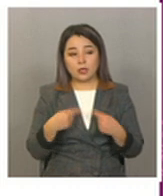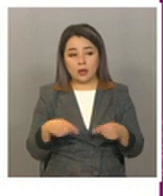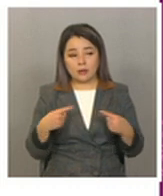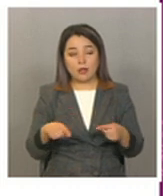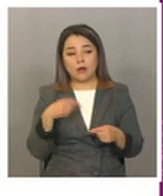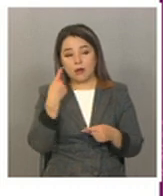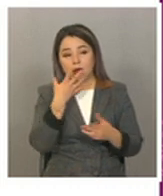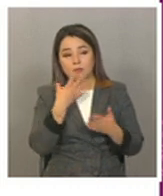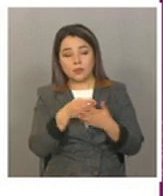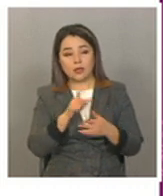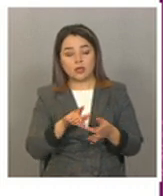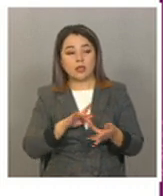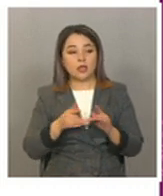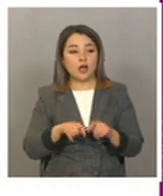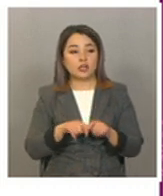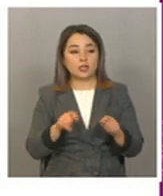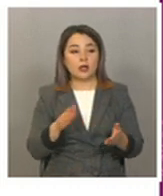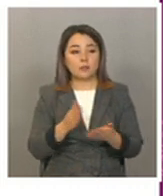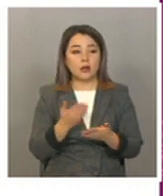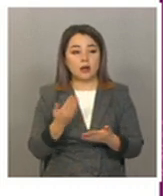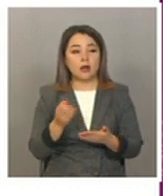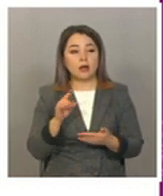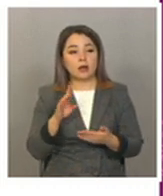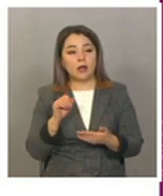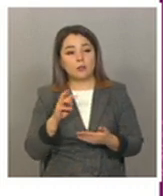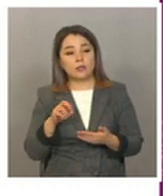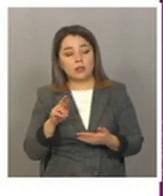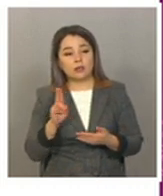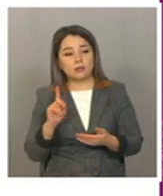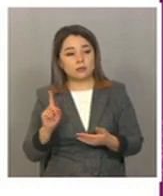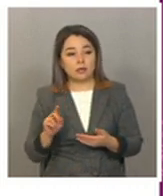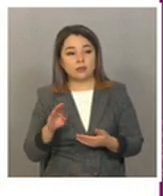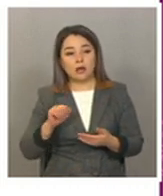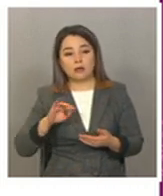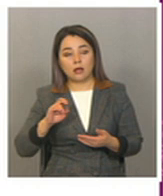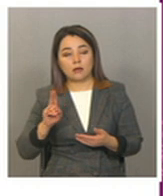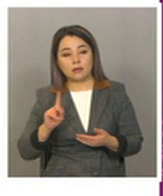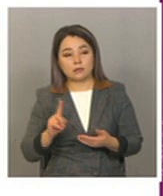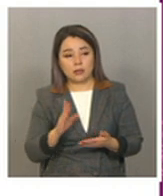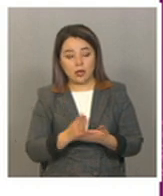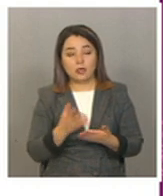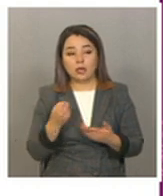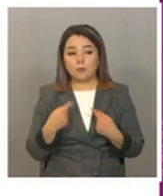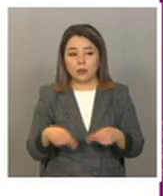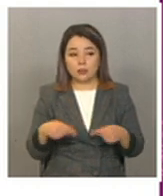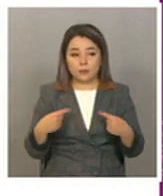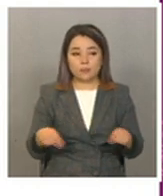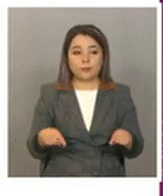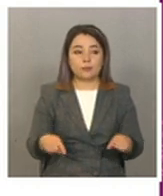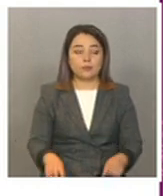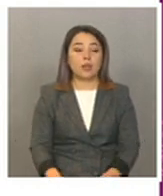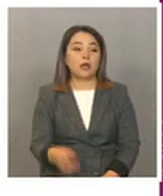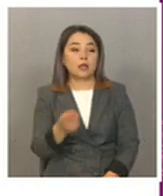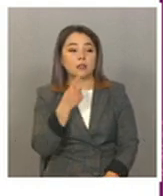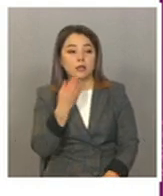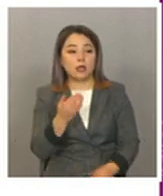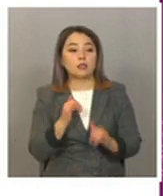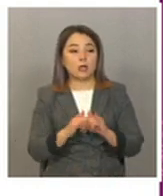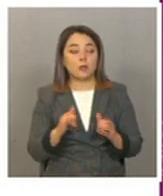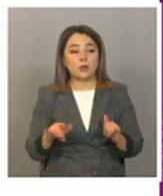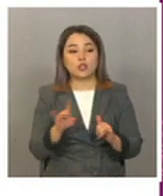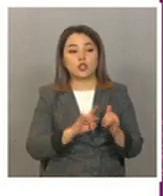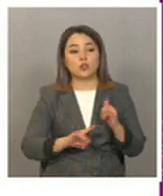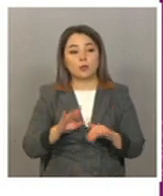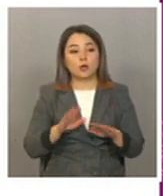күшімен ашылған сайттар Arkamedia.kz, Tarlan.kz, тағы да басқа. Тілдерді дамыту